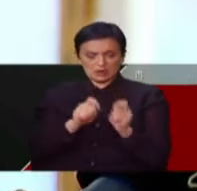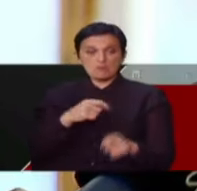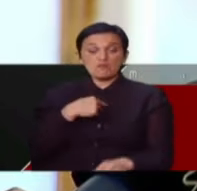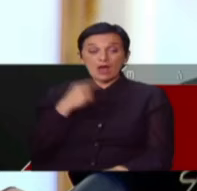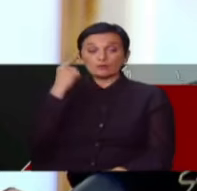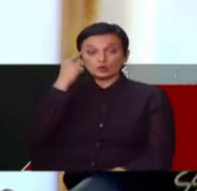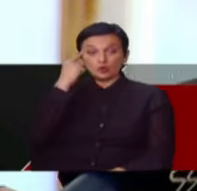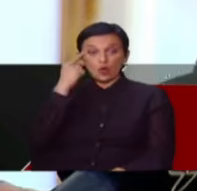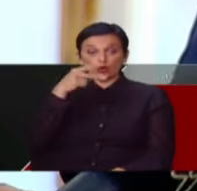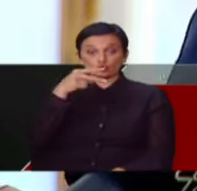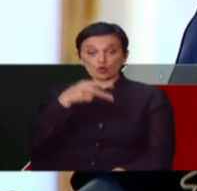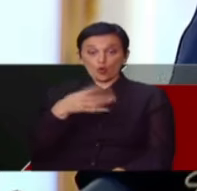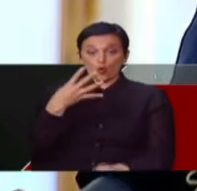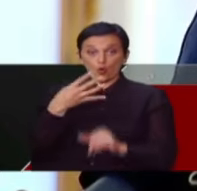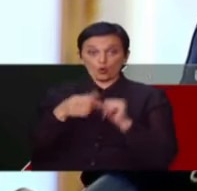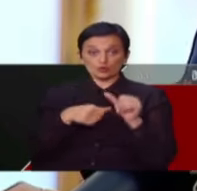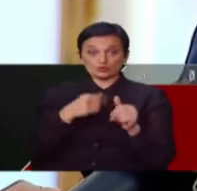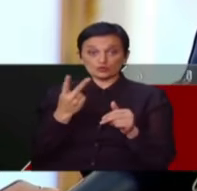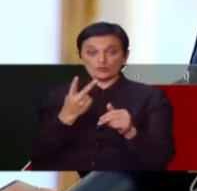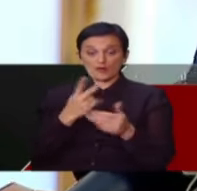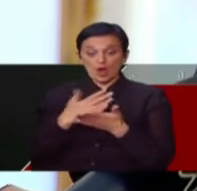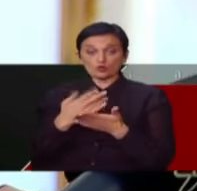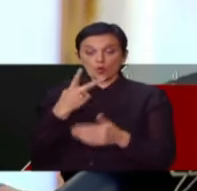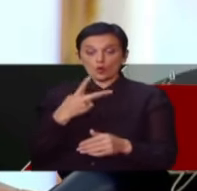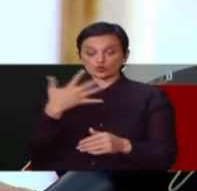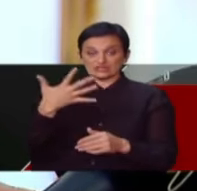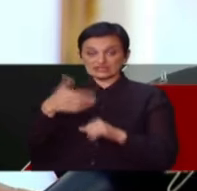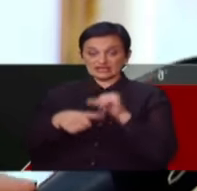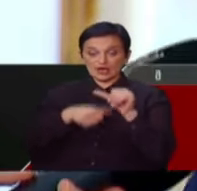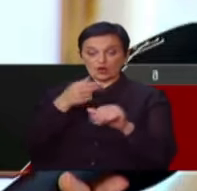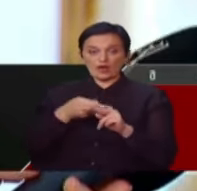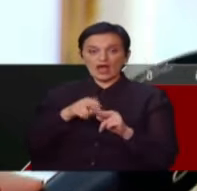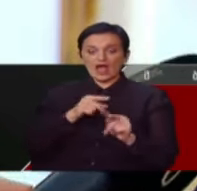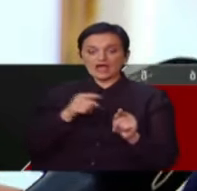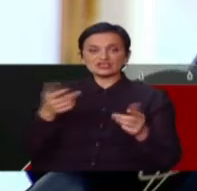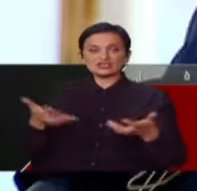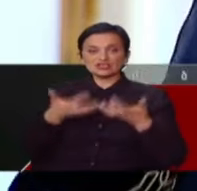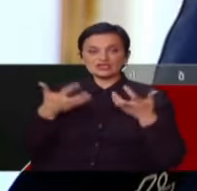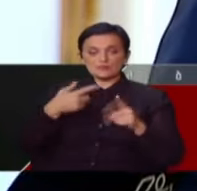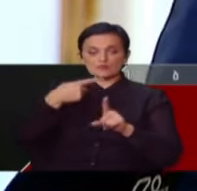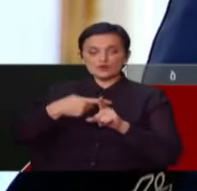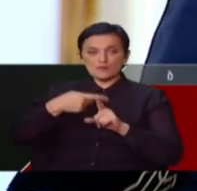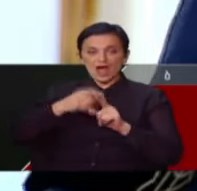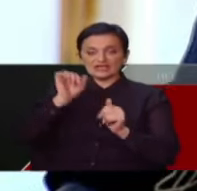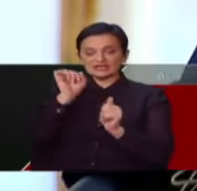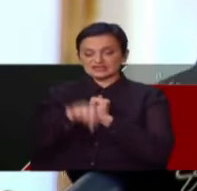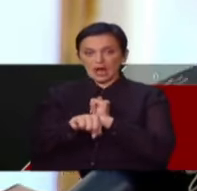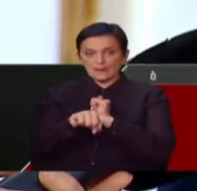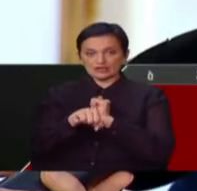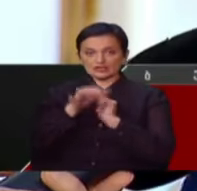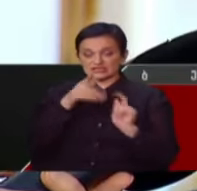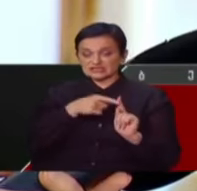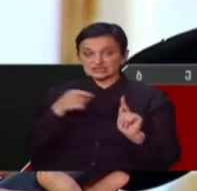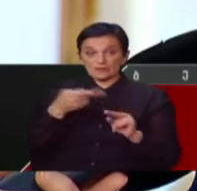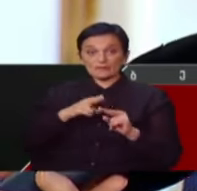რომ 2024-ის მეორე ნახევარი და 25 წელი ეს არის ამ ლიბერალური ფაშიზმის დამარცხების წლები.